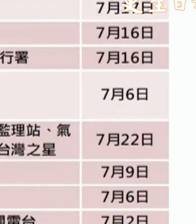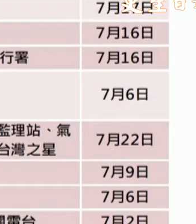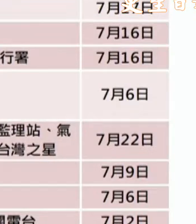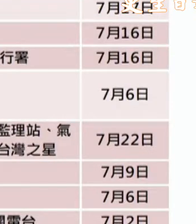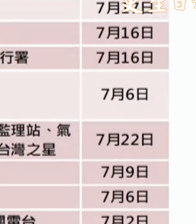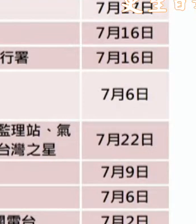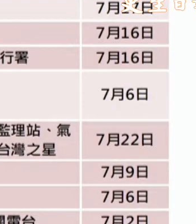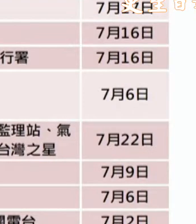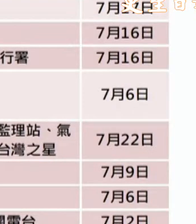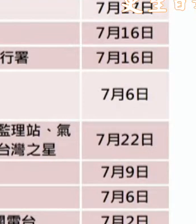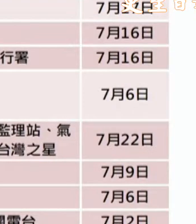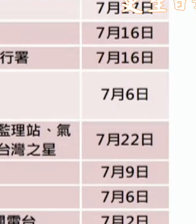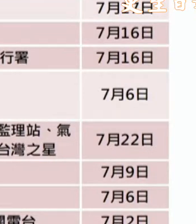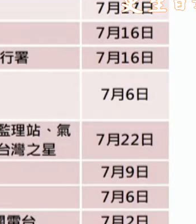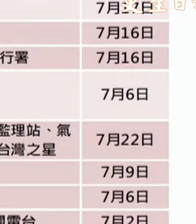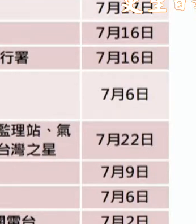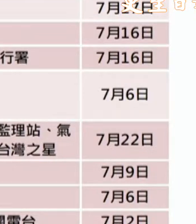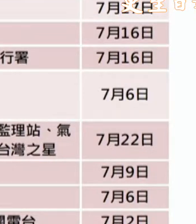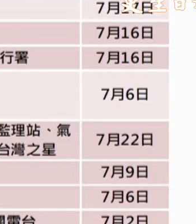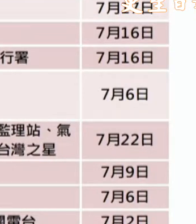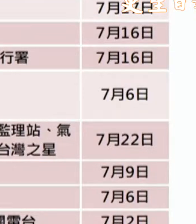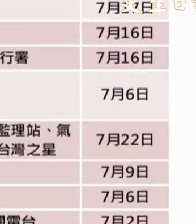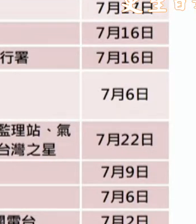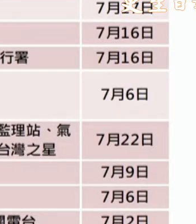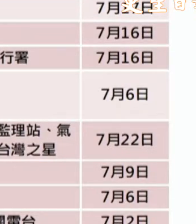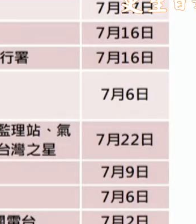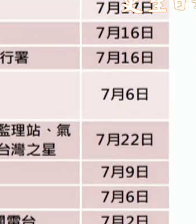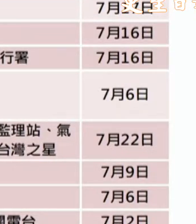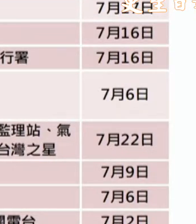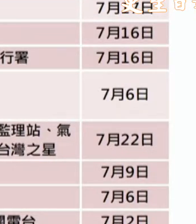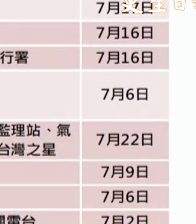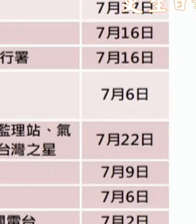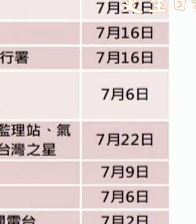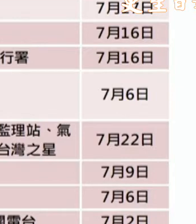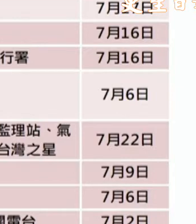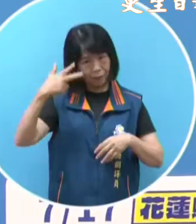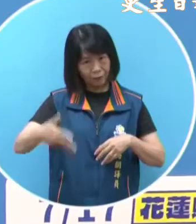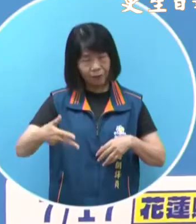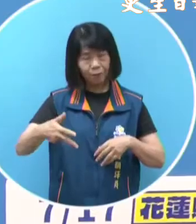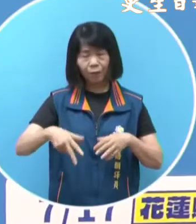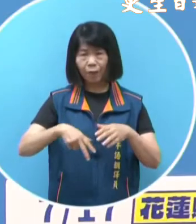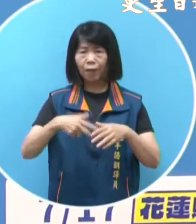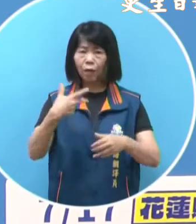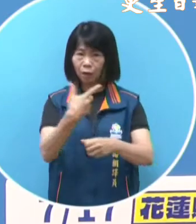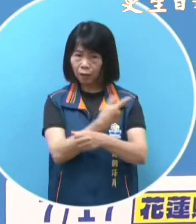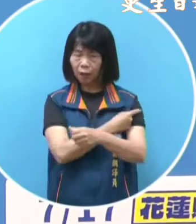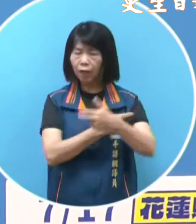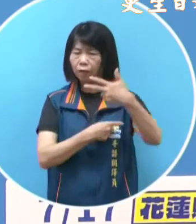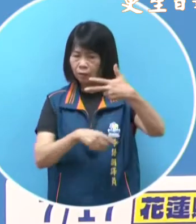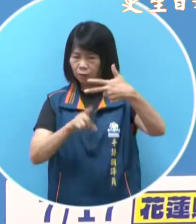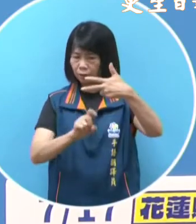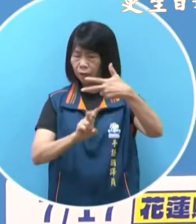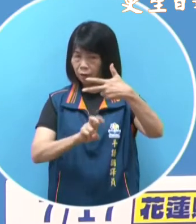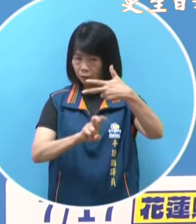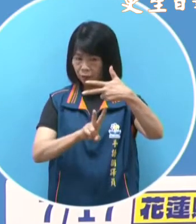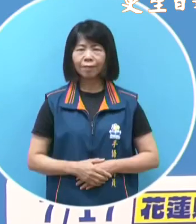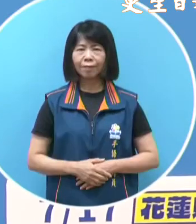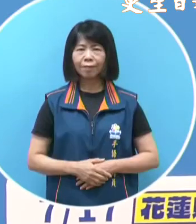台哥大还有台湾之星，这个部分会在下礼拜来接种，7月22号来接